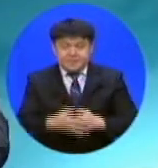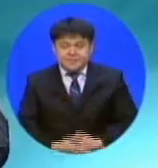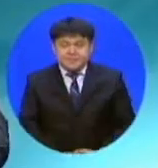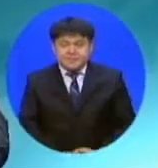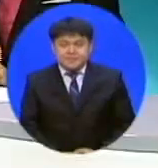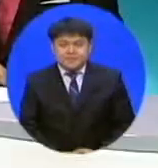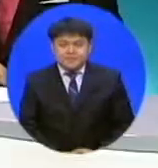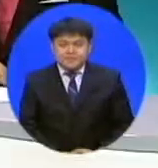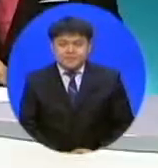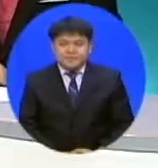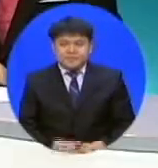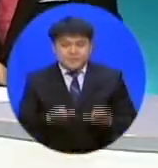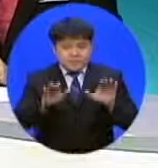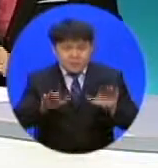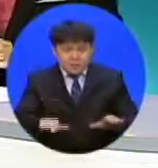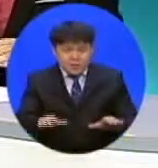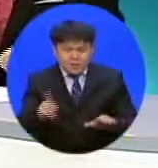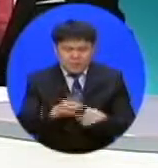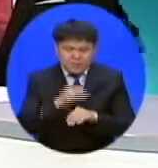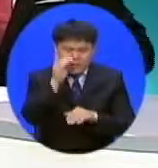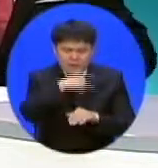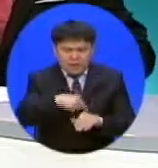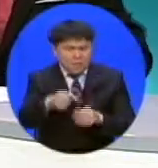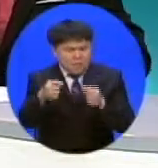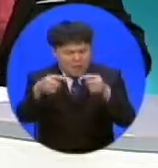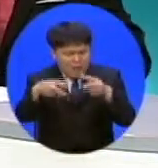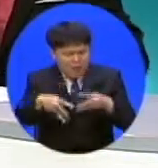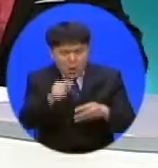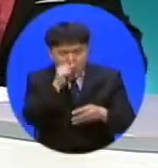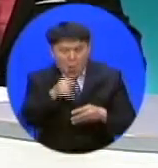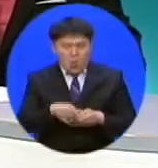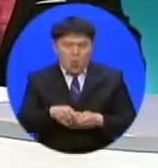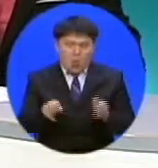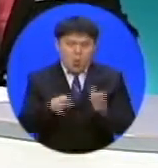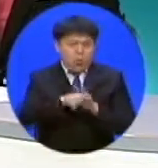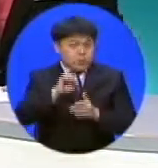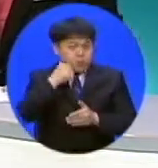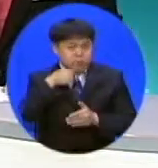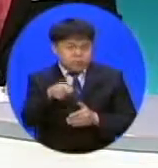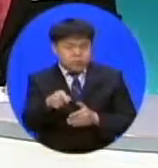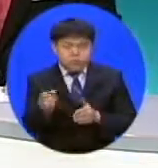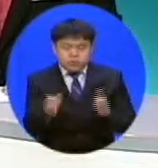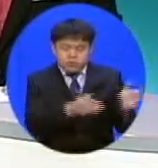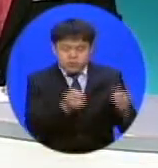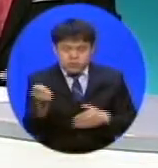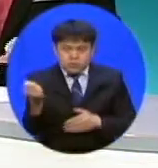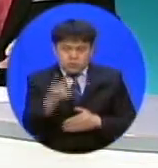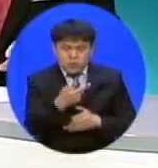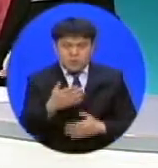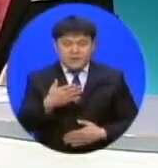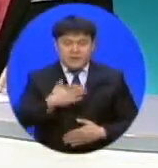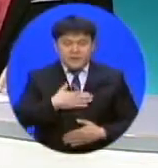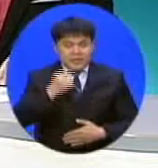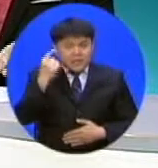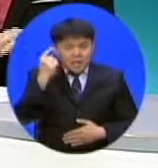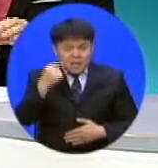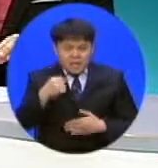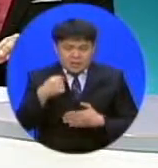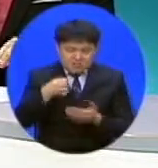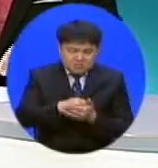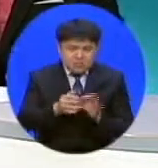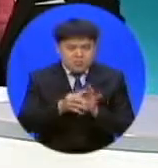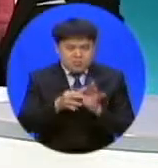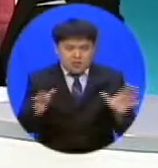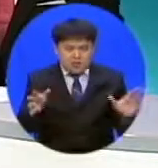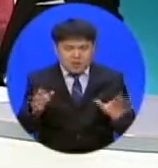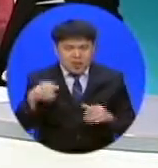된 겁니다. 이러한 어떤 정말 독소 조항이 아직까지도 있었다는 게 좀 믿기지가 않는데 네. 또 하나 이제 본인의 의사와 상관없이